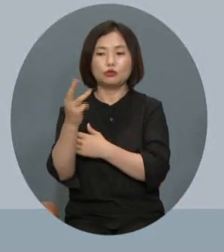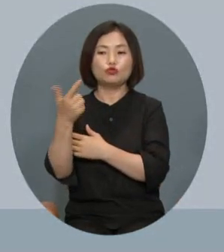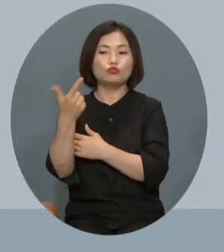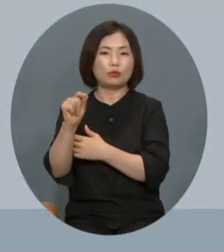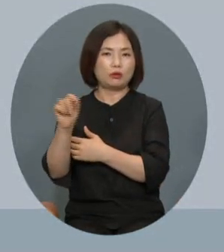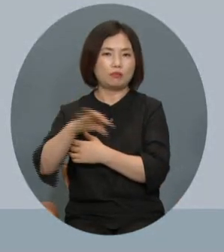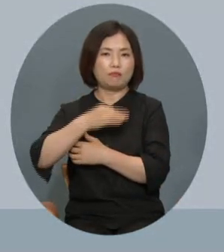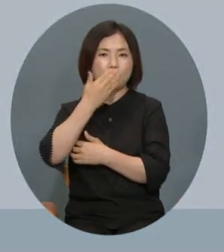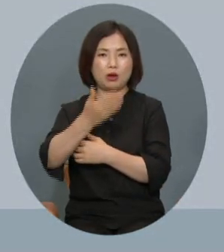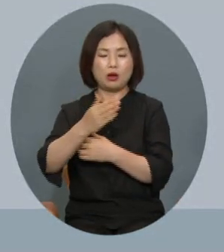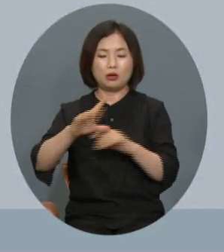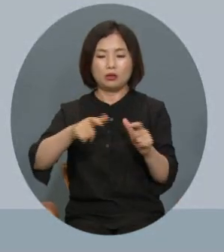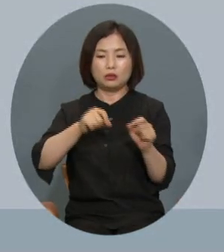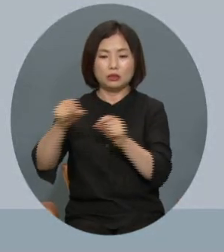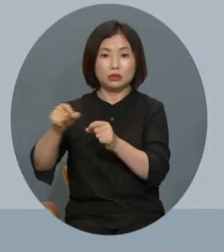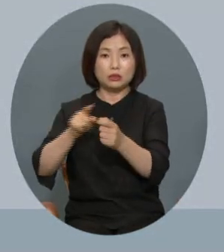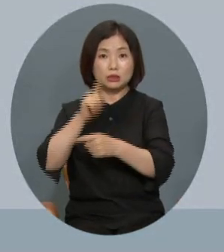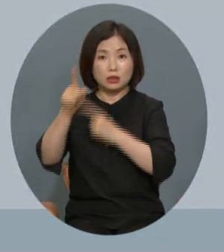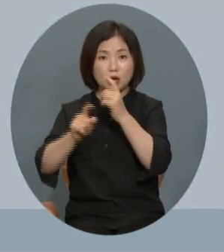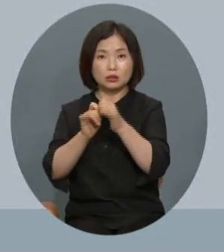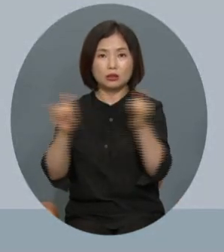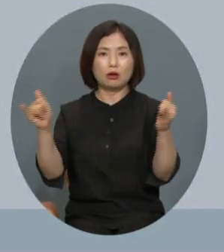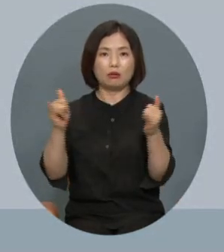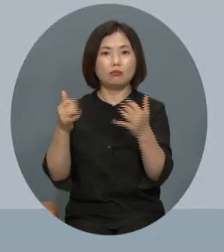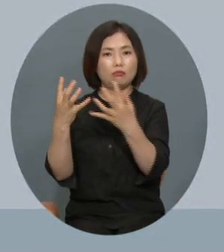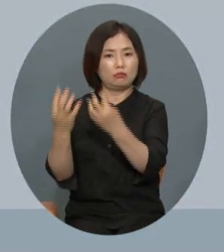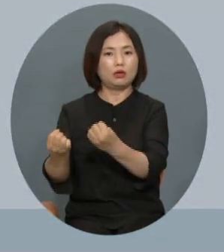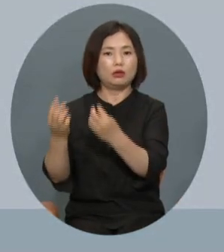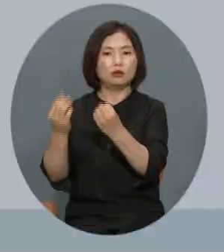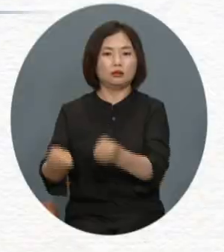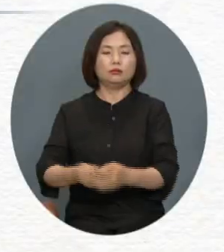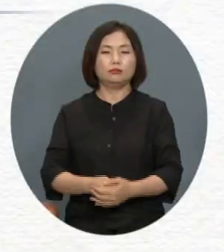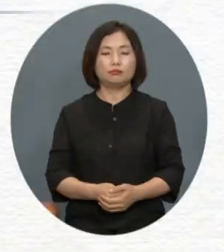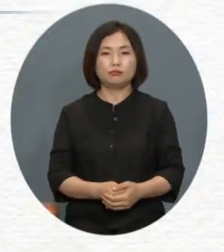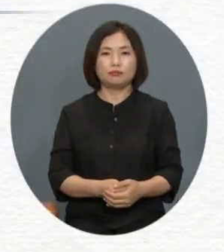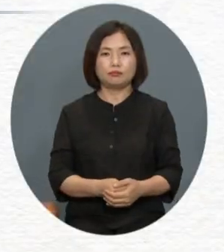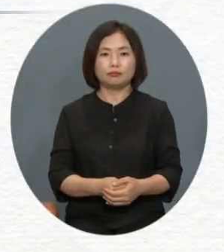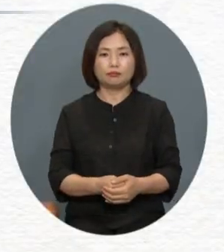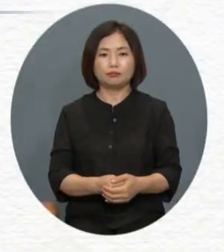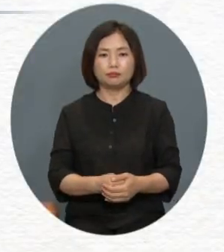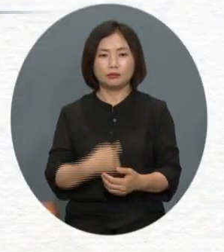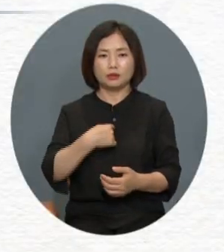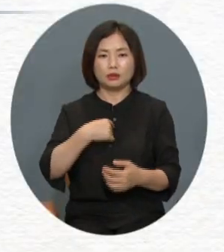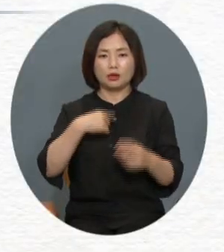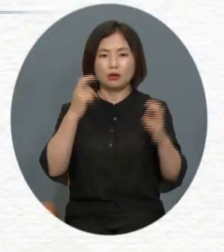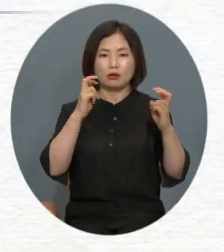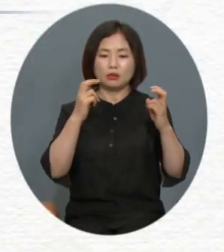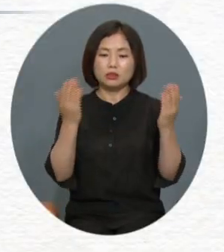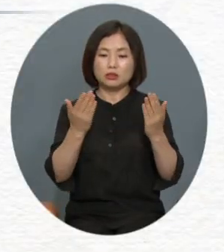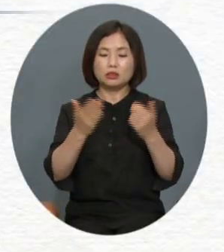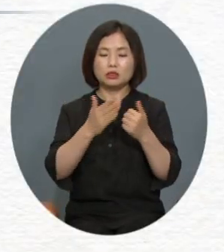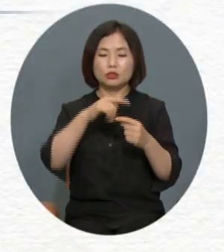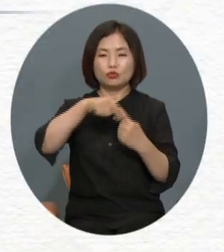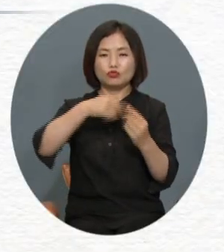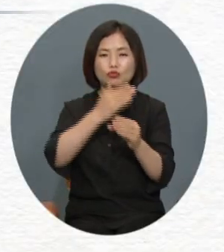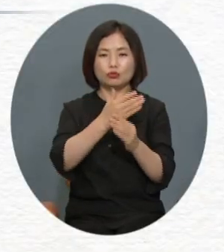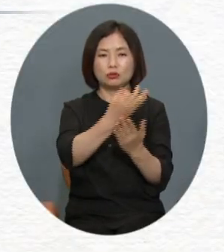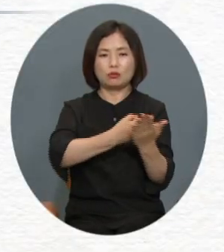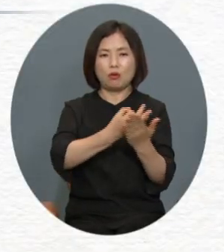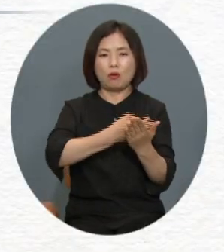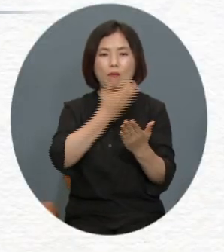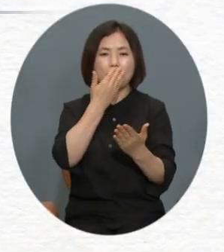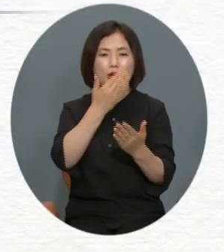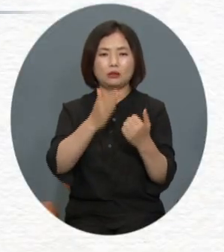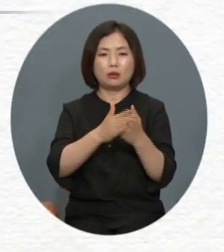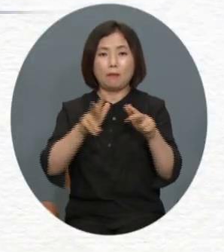되는데 연기 연금을 신청하는 사람도 상대적으로 많습니다. 제가 수입은 있다 보니까